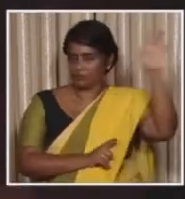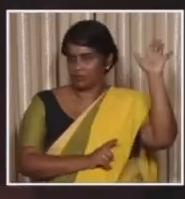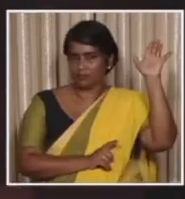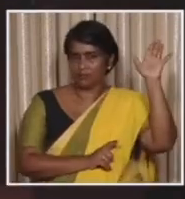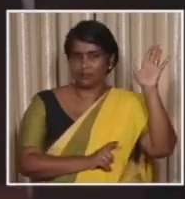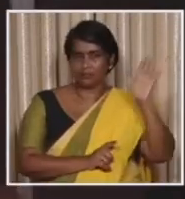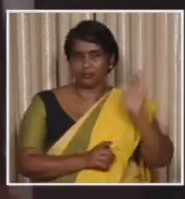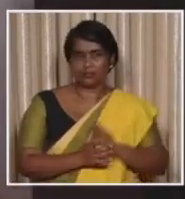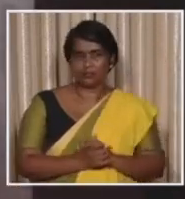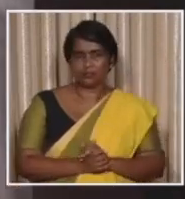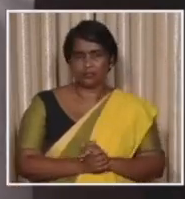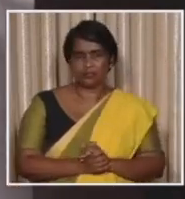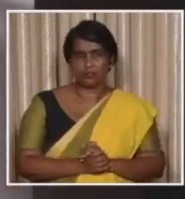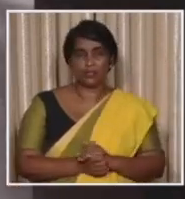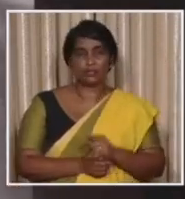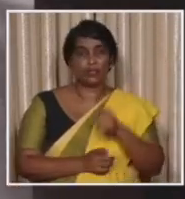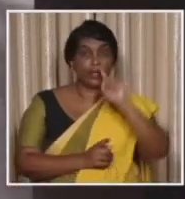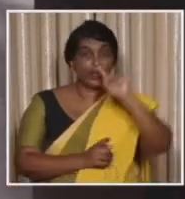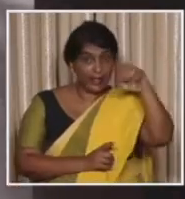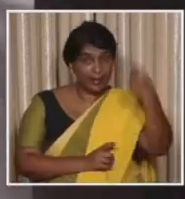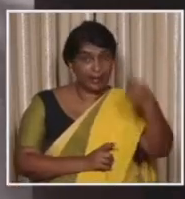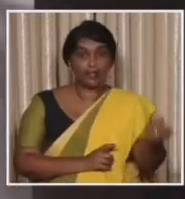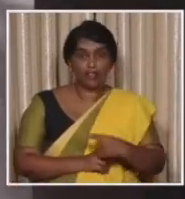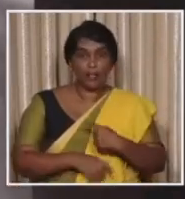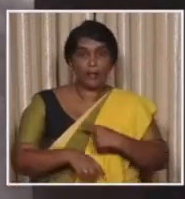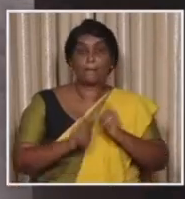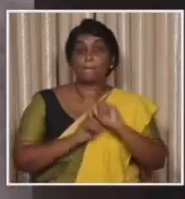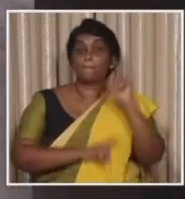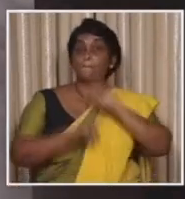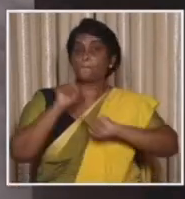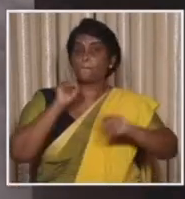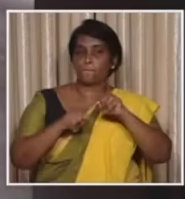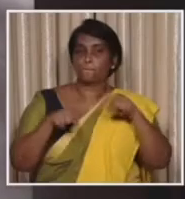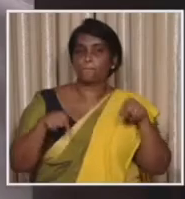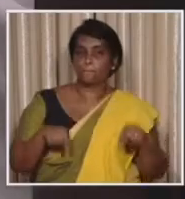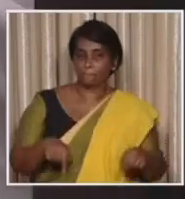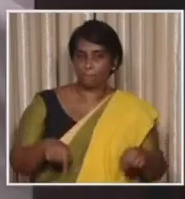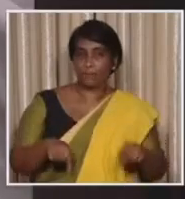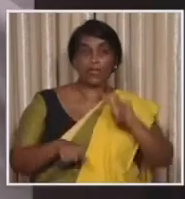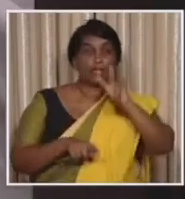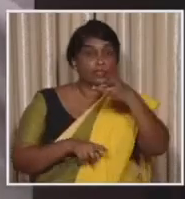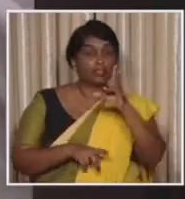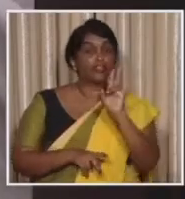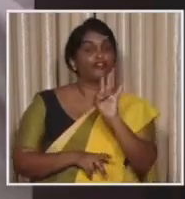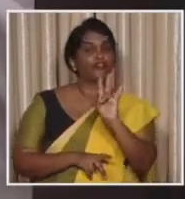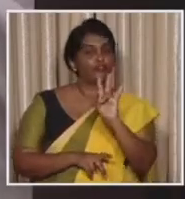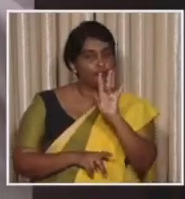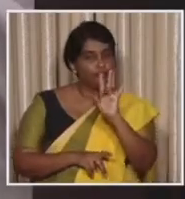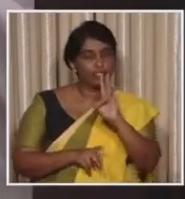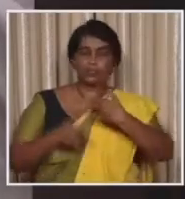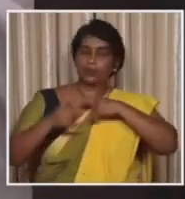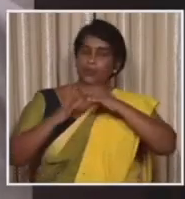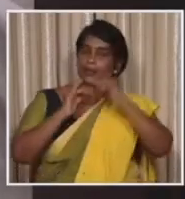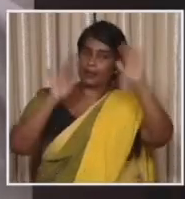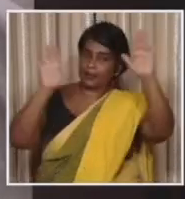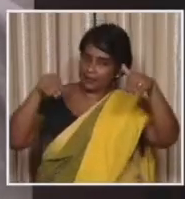දාන්න ඔබතුමා හෙට දවසේ මේ පාර්ලිමේන්තුවේ 225 දෙනාටම ආරාධනා